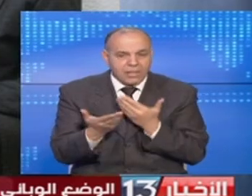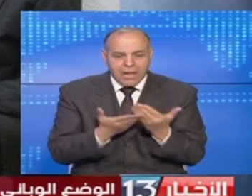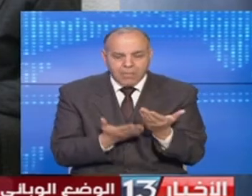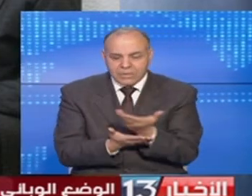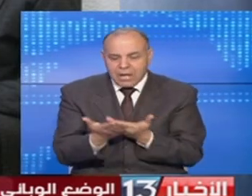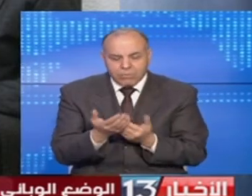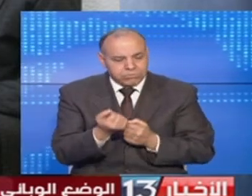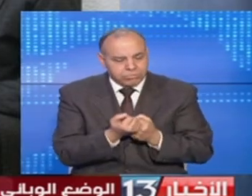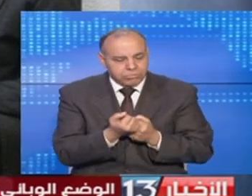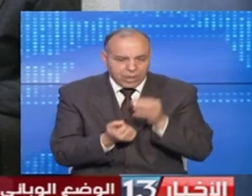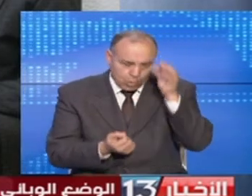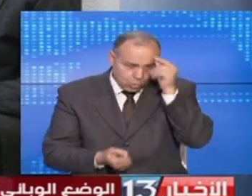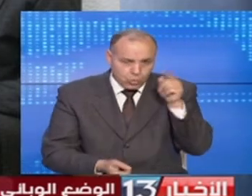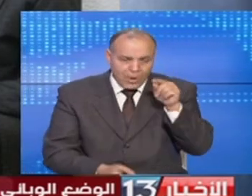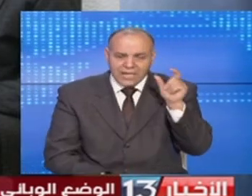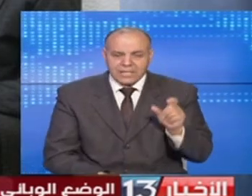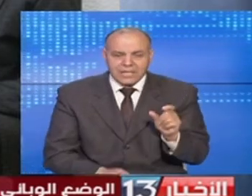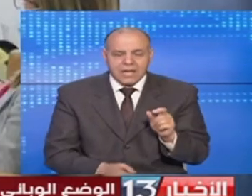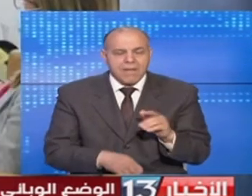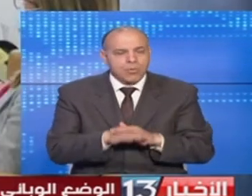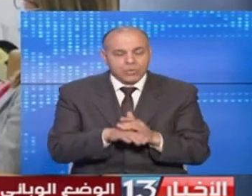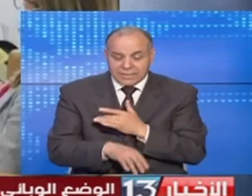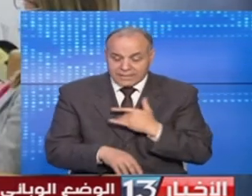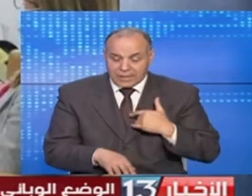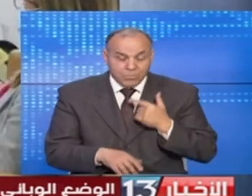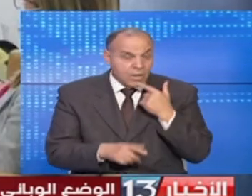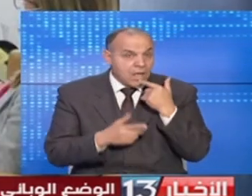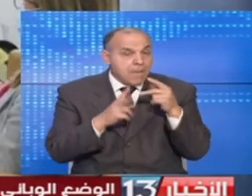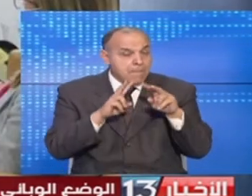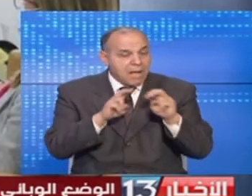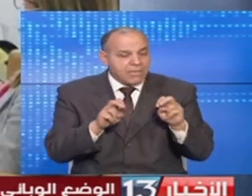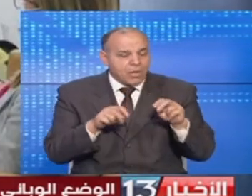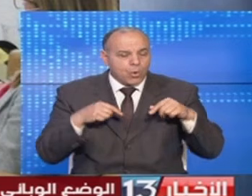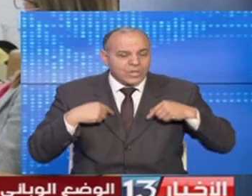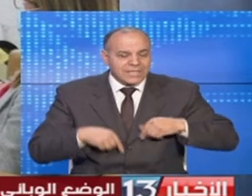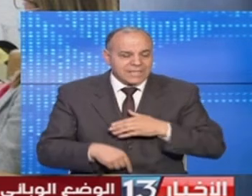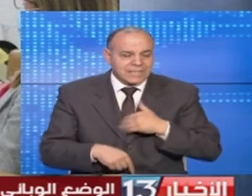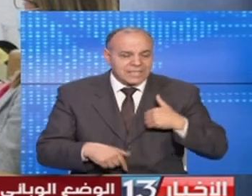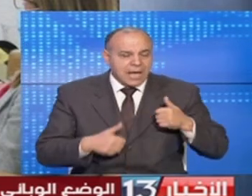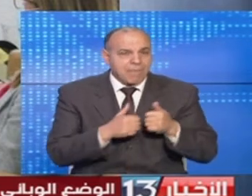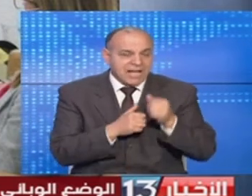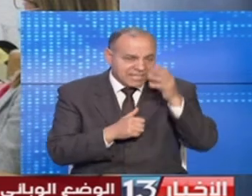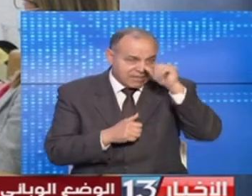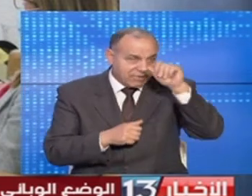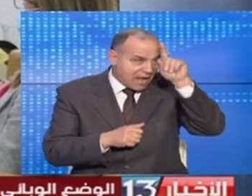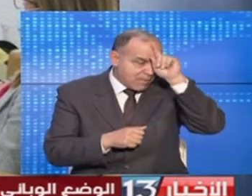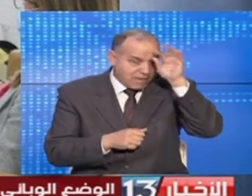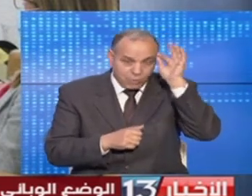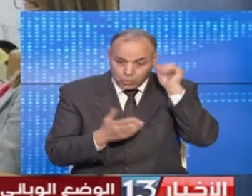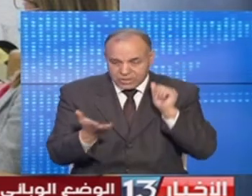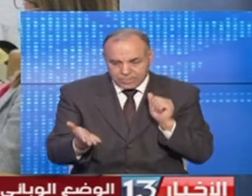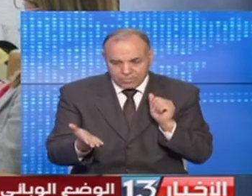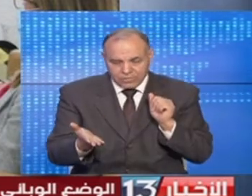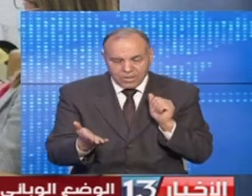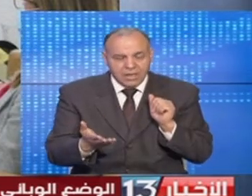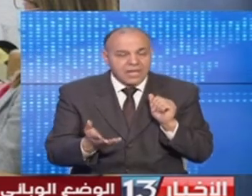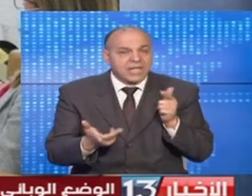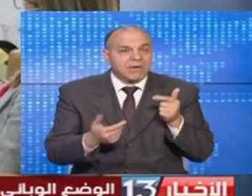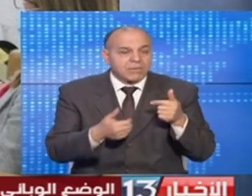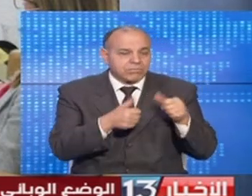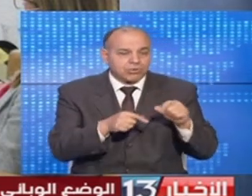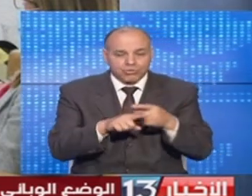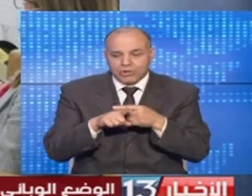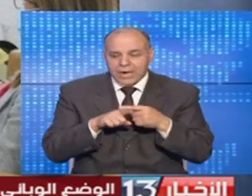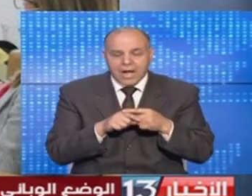التعاون بين البلدين في المجال الصحي كما بحث وزير الصحه مع سفير المانيا بتونس سهوله اقامه